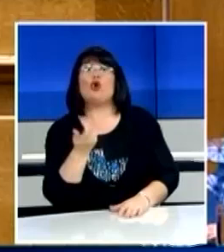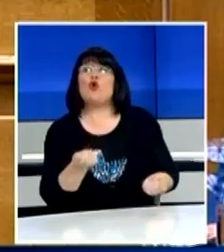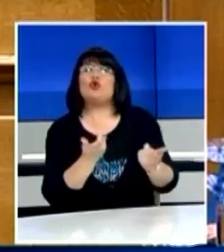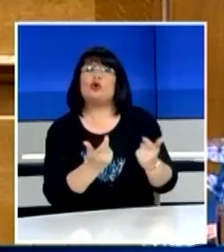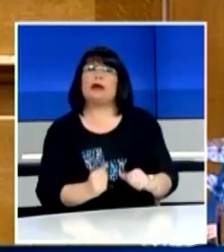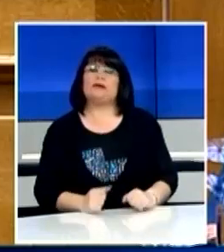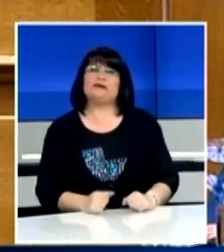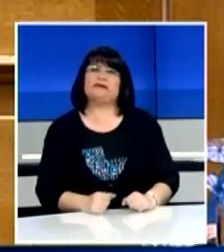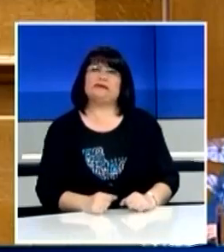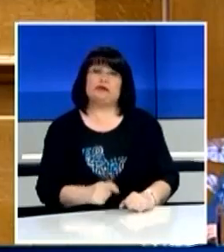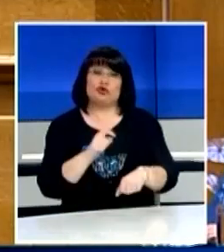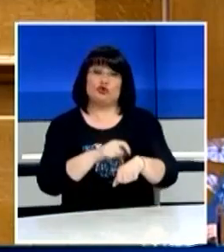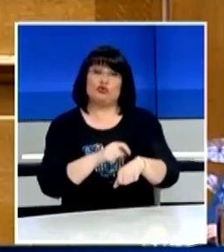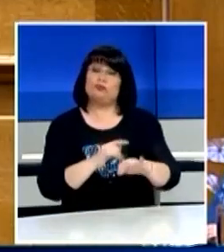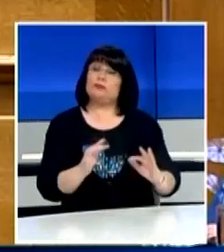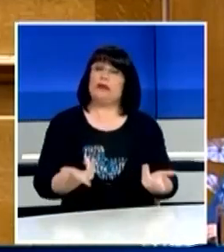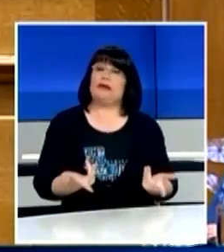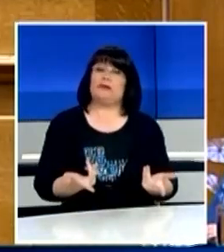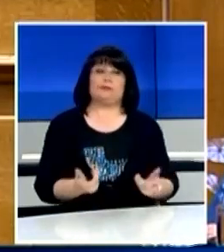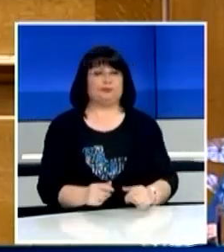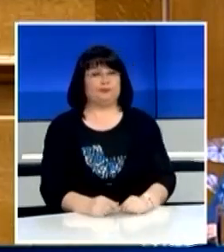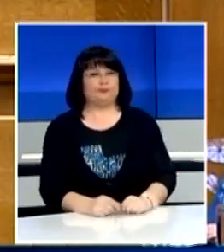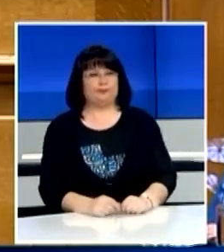κυρίες και κύριοι, στη Βουλή για το νομοσχέδιο για τις